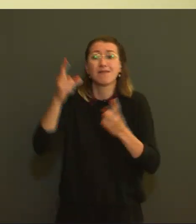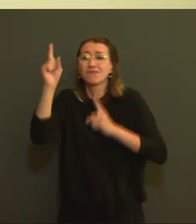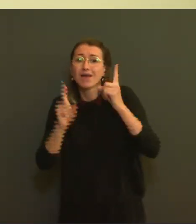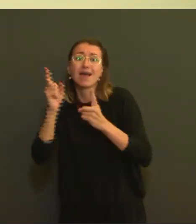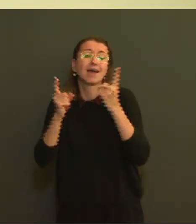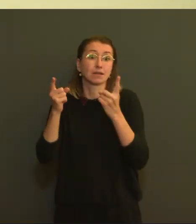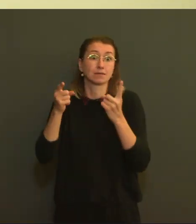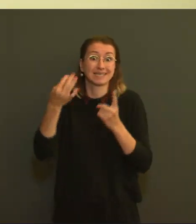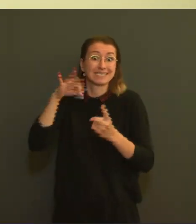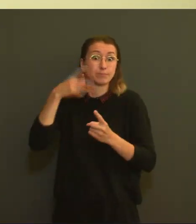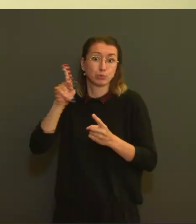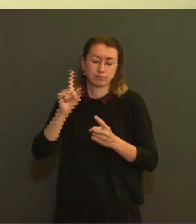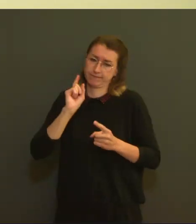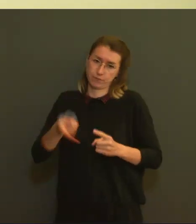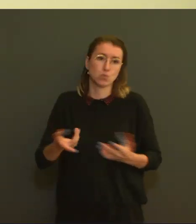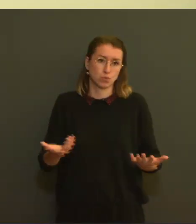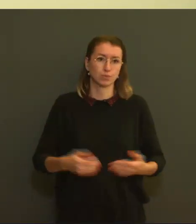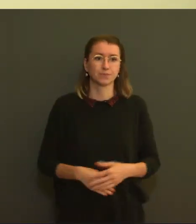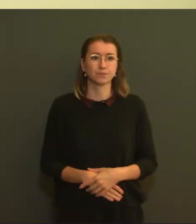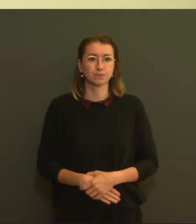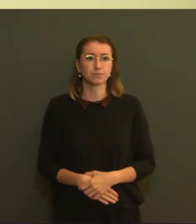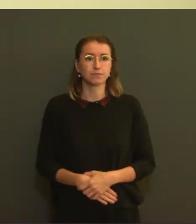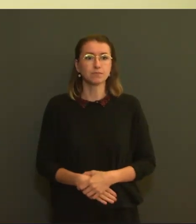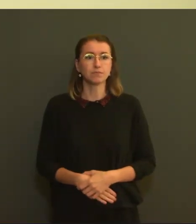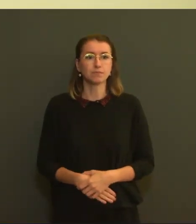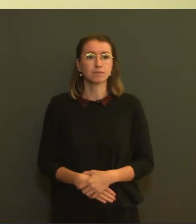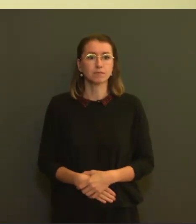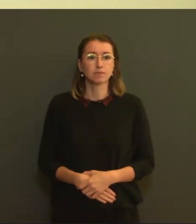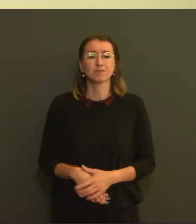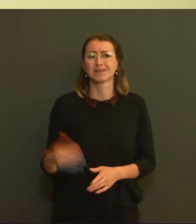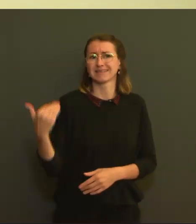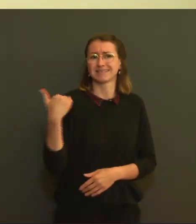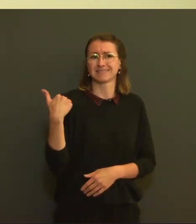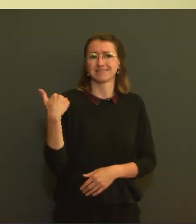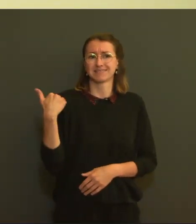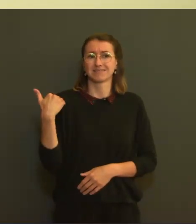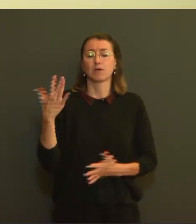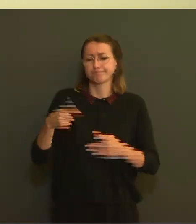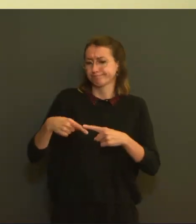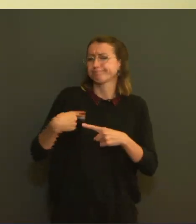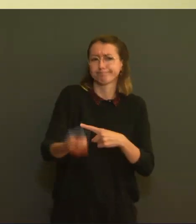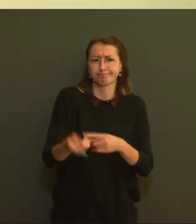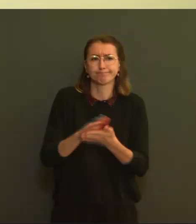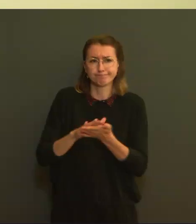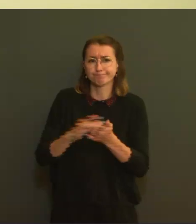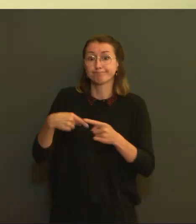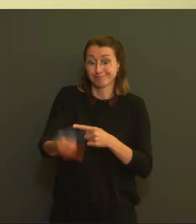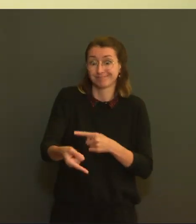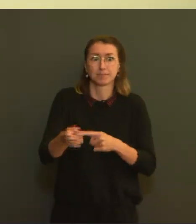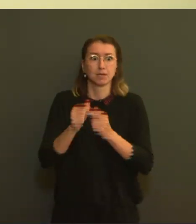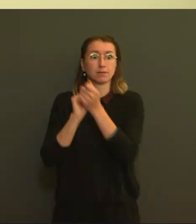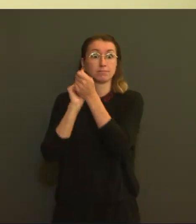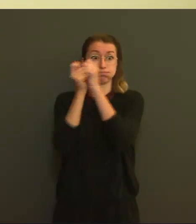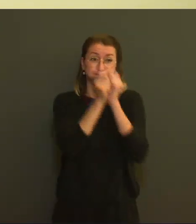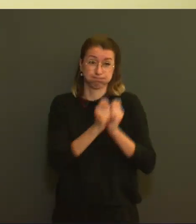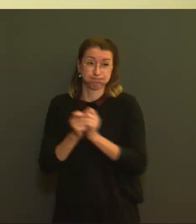Vous verrez qu'un certain nombre de régions vont bientôt changer de couleur et on voudrait vous mettre en garde particulièrement pour l'Espagne et la Roumanie où